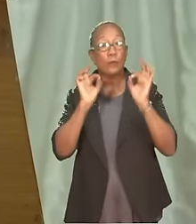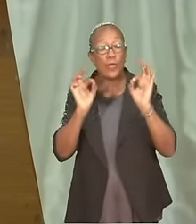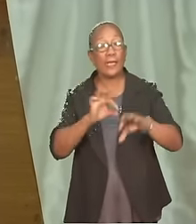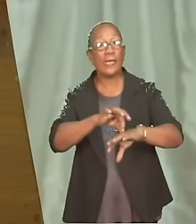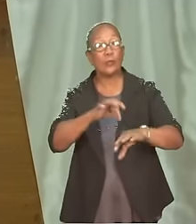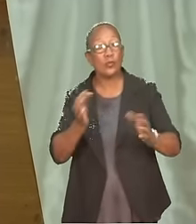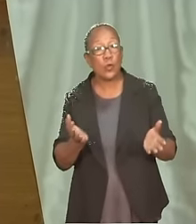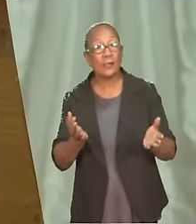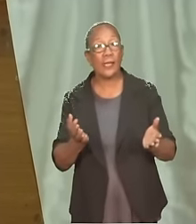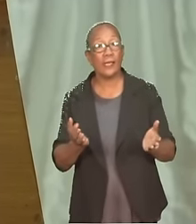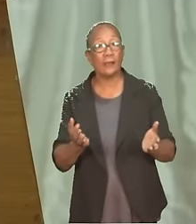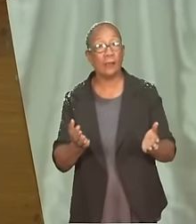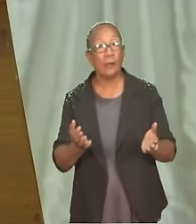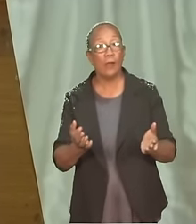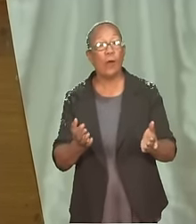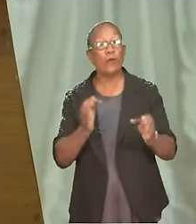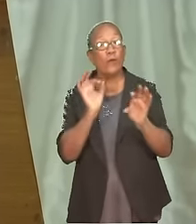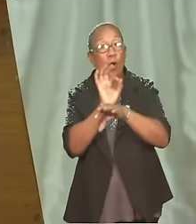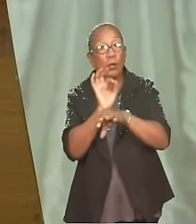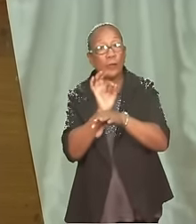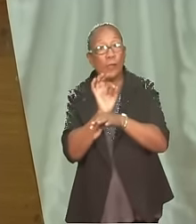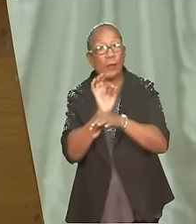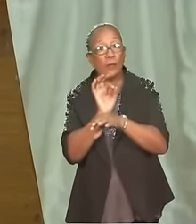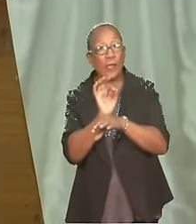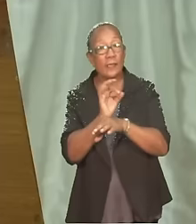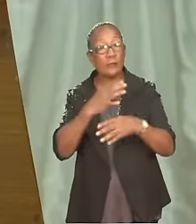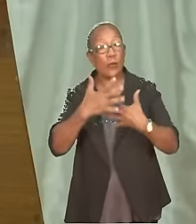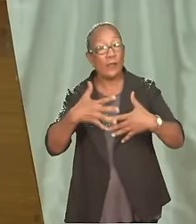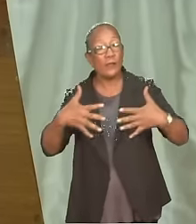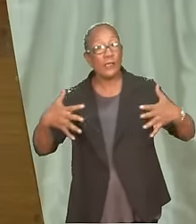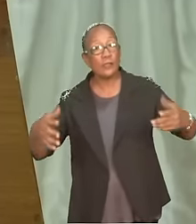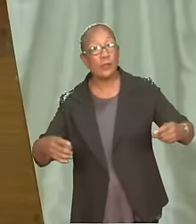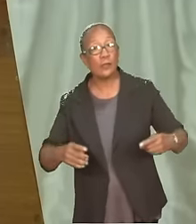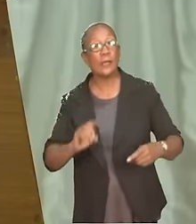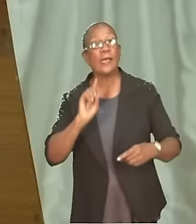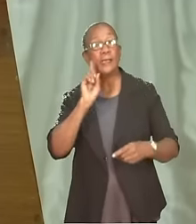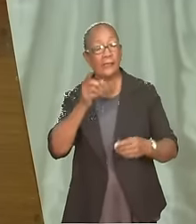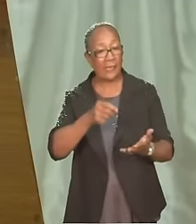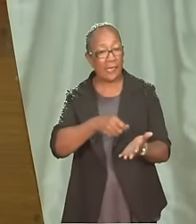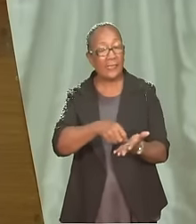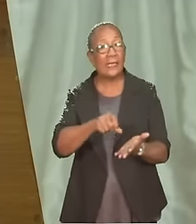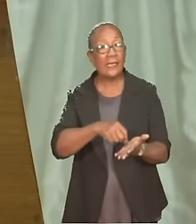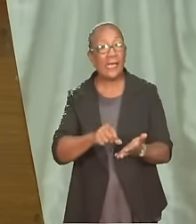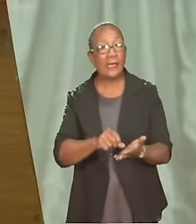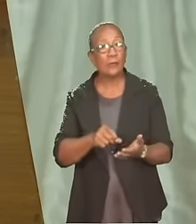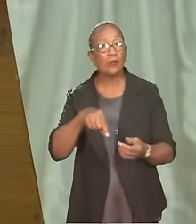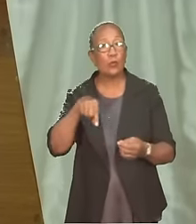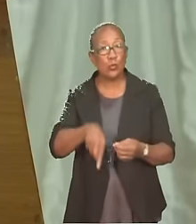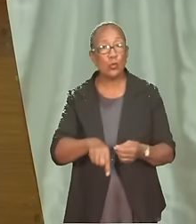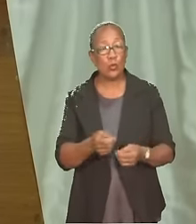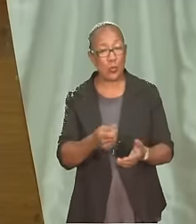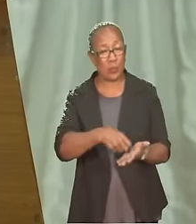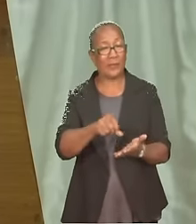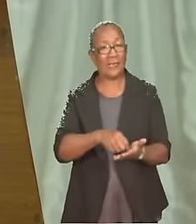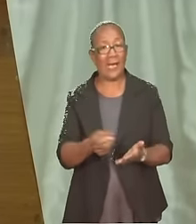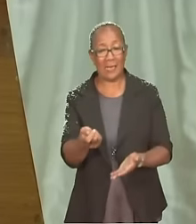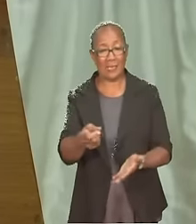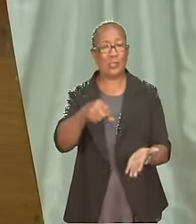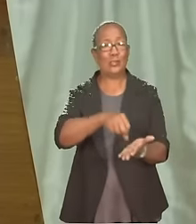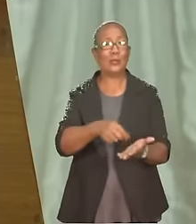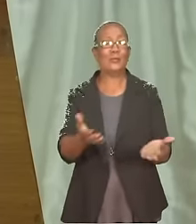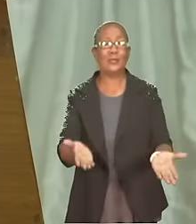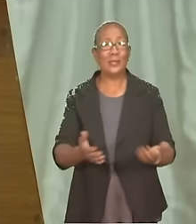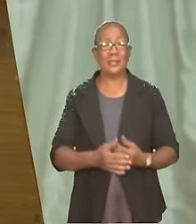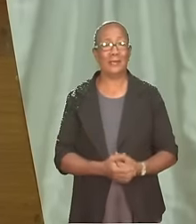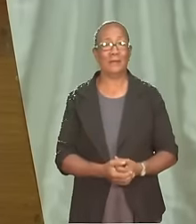gezondheid, voor onderwijs, voor infrastructuur, dat geld wordt aangewend voor subsidie. En ja,